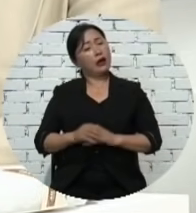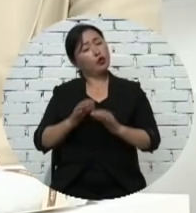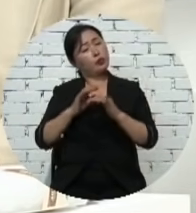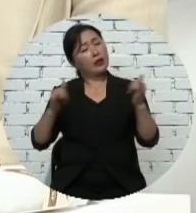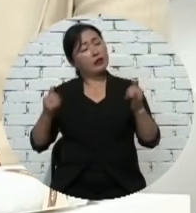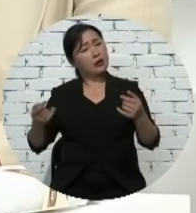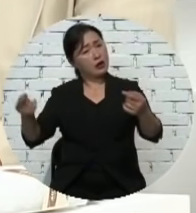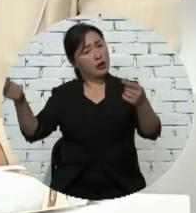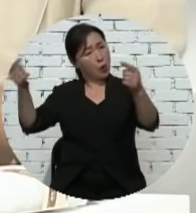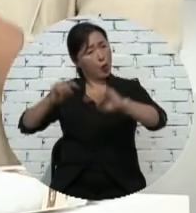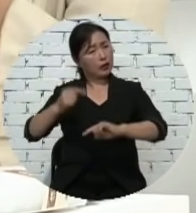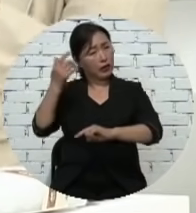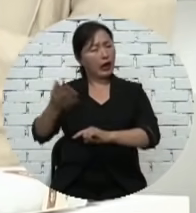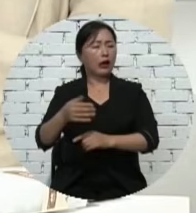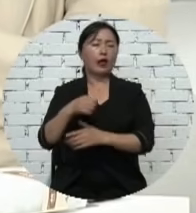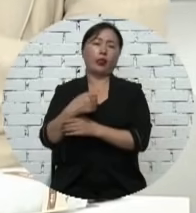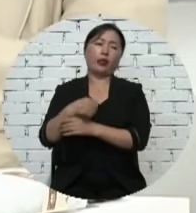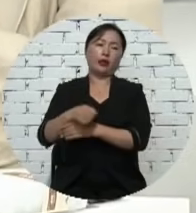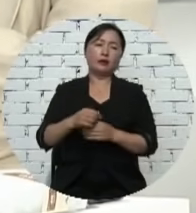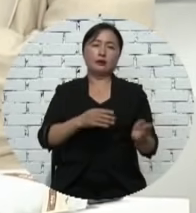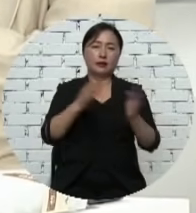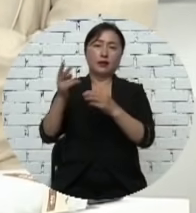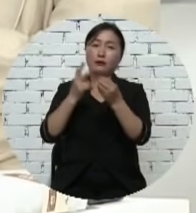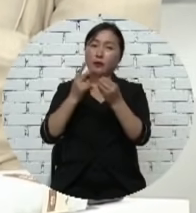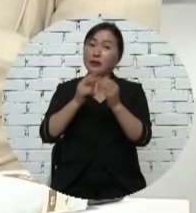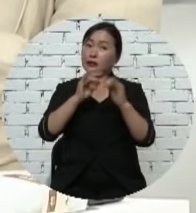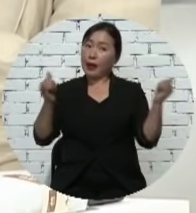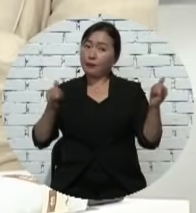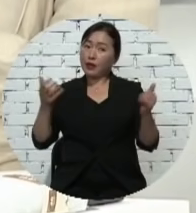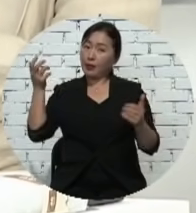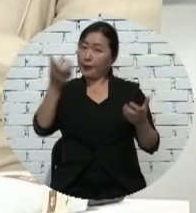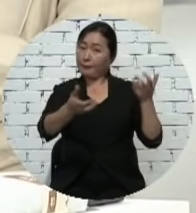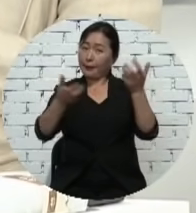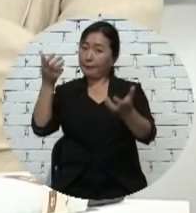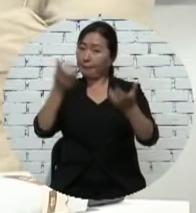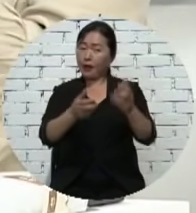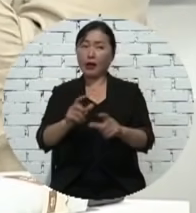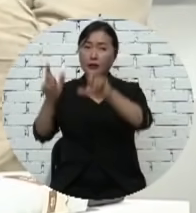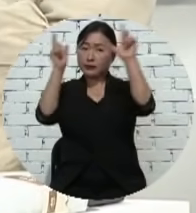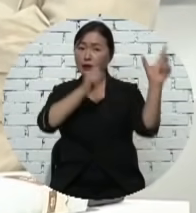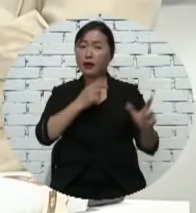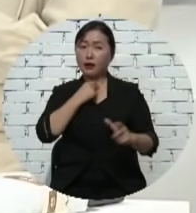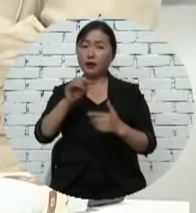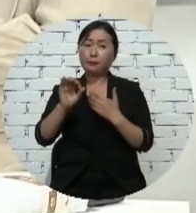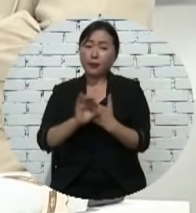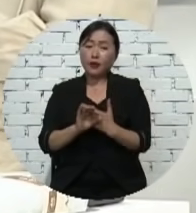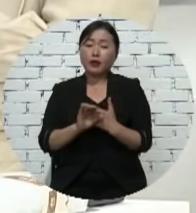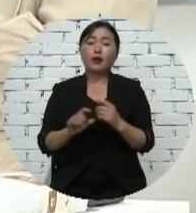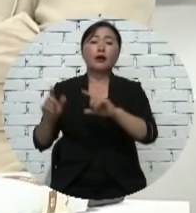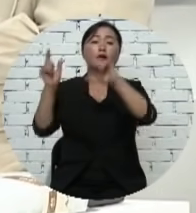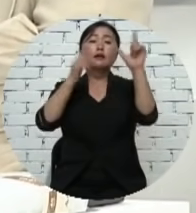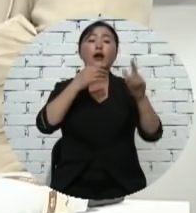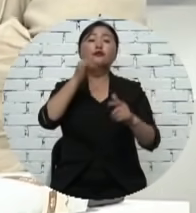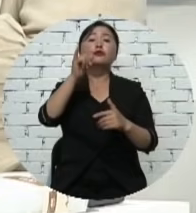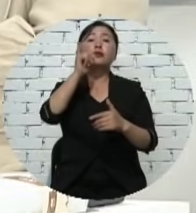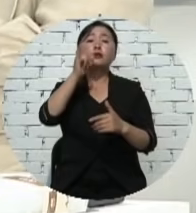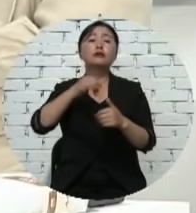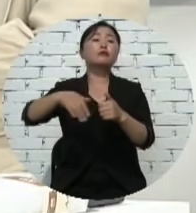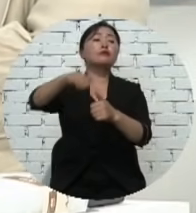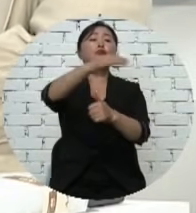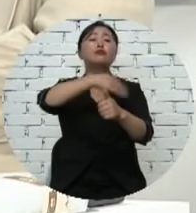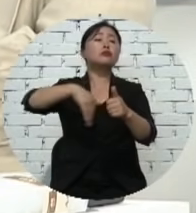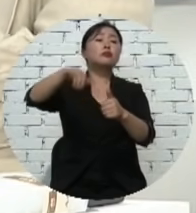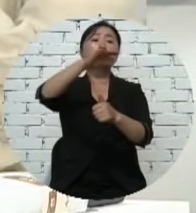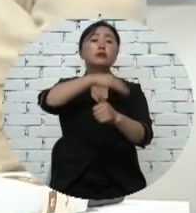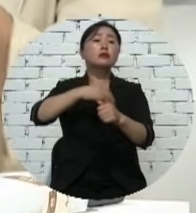두 번째는요. 네. 사람들이 그곳에 들어가서 살으려고 하면 살 수 있는 여건이